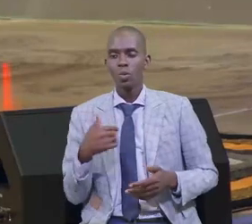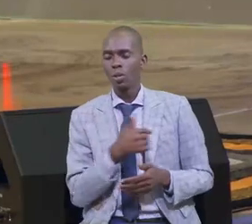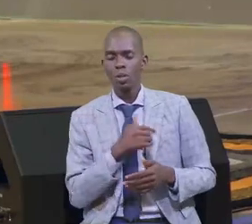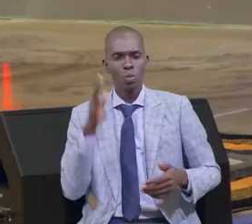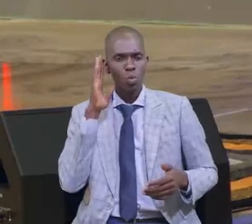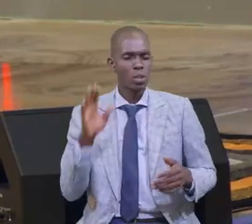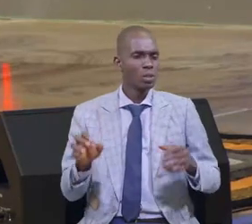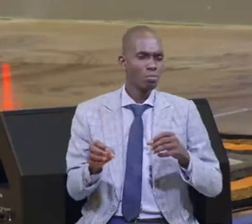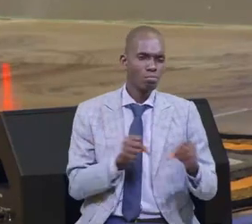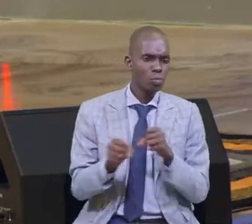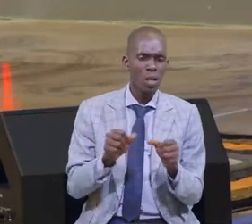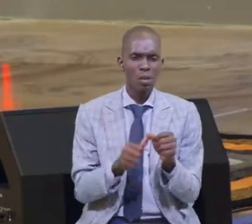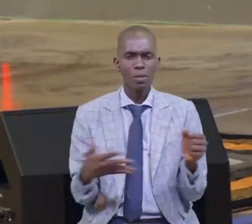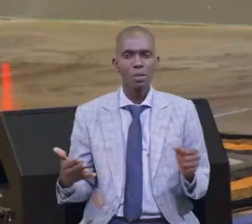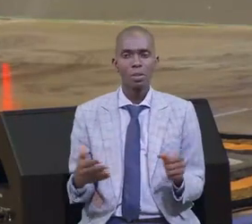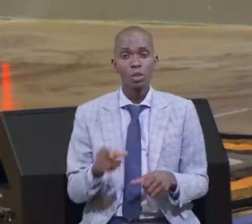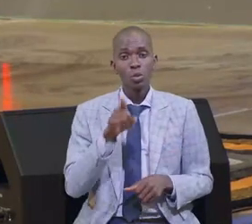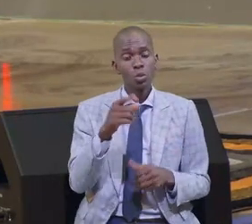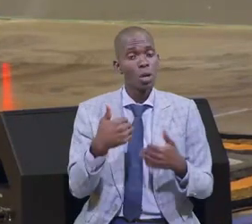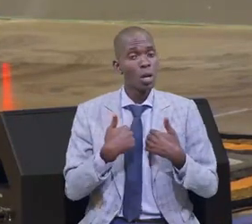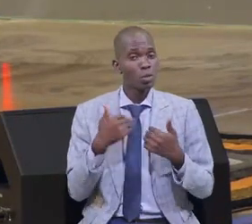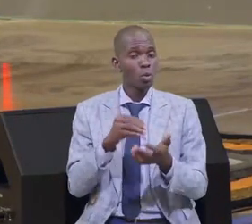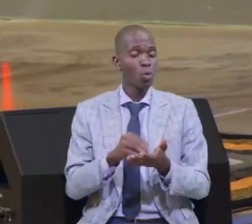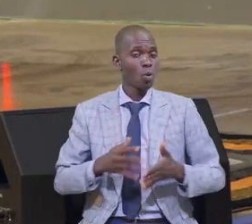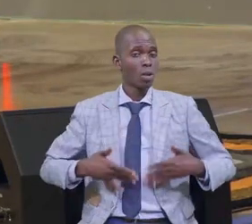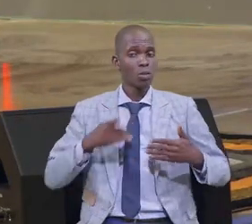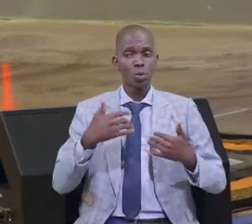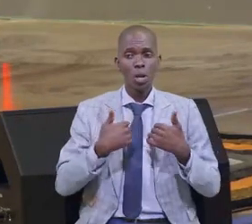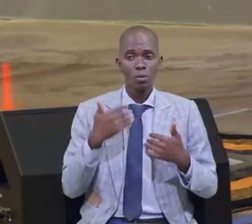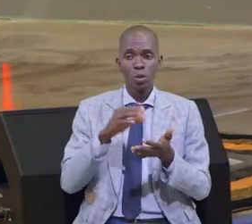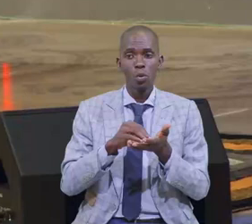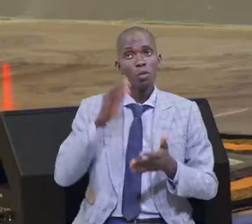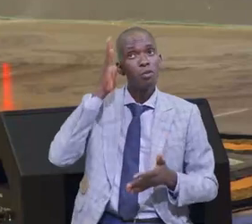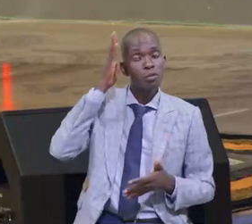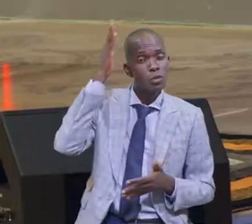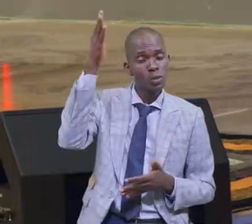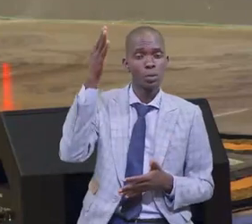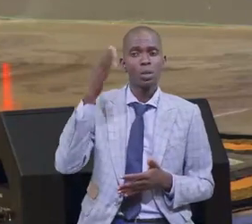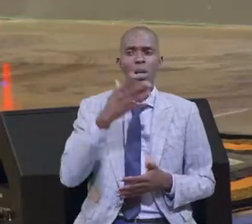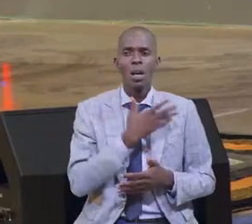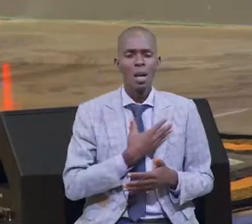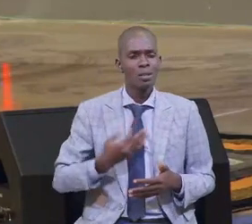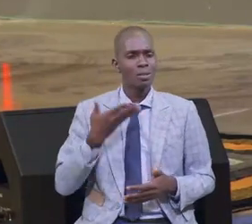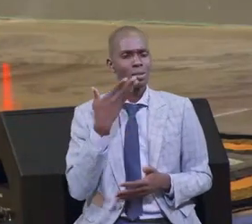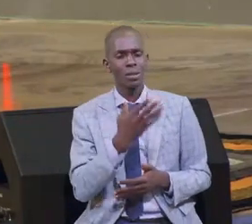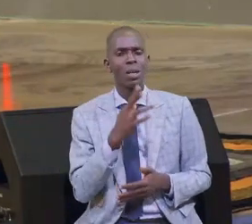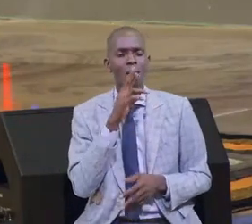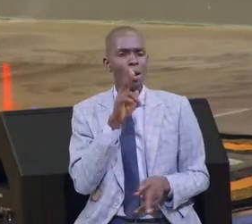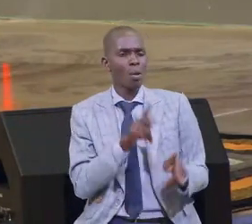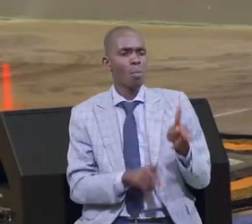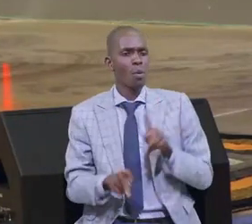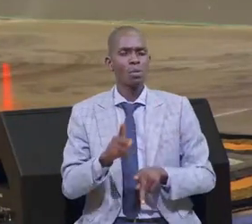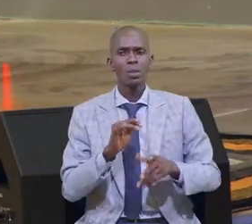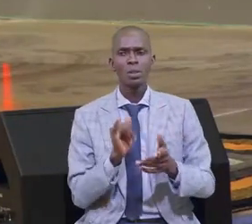se battre. Mais tu as ta vie à mener, tu as un futur devant toi. Il y a des gens,